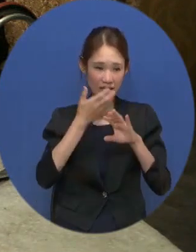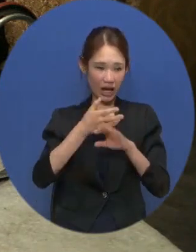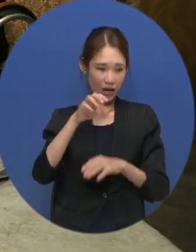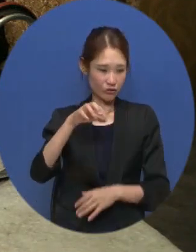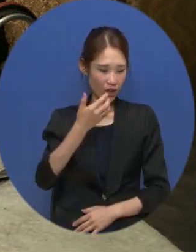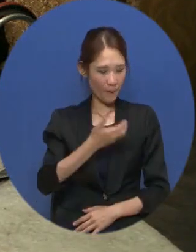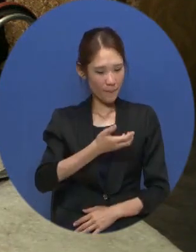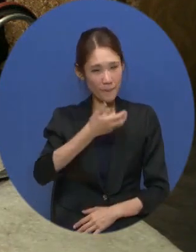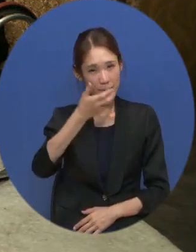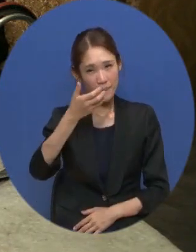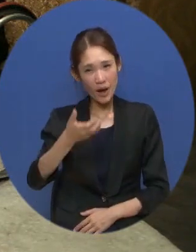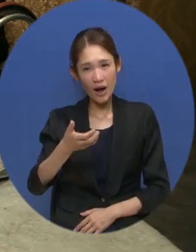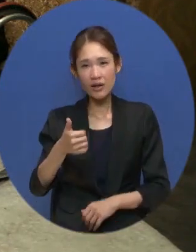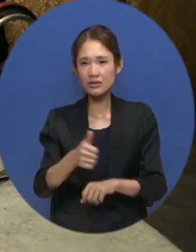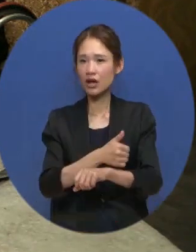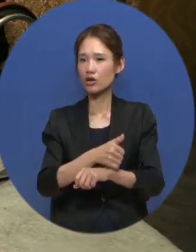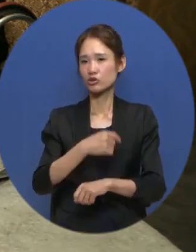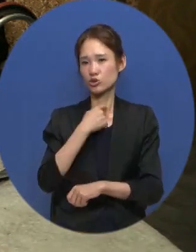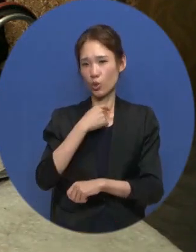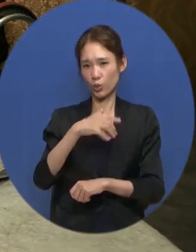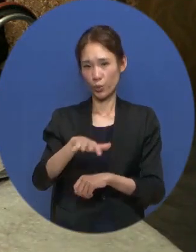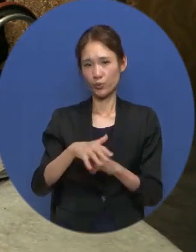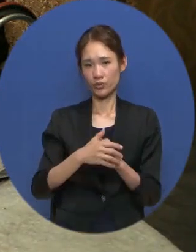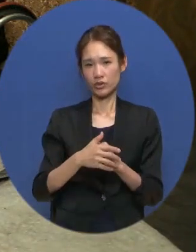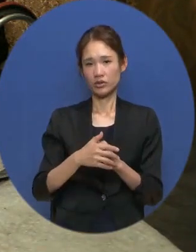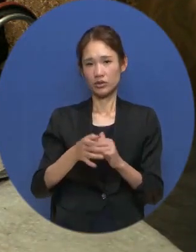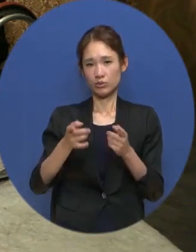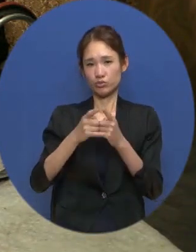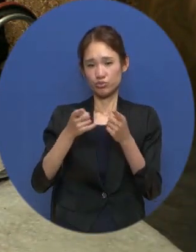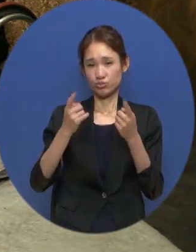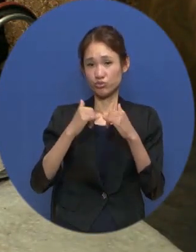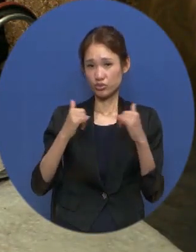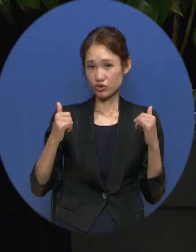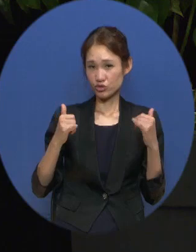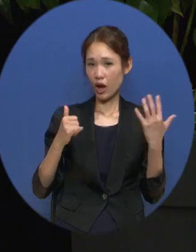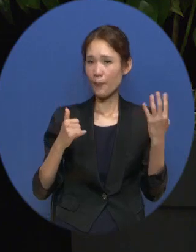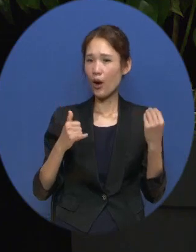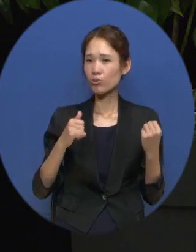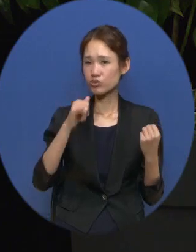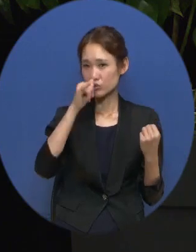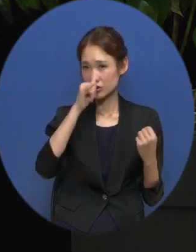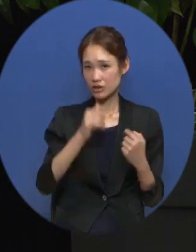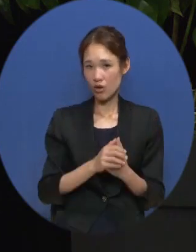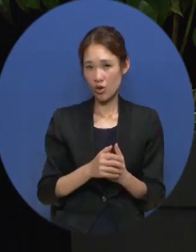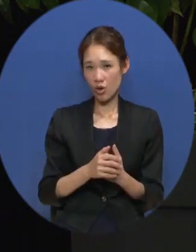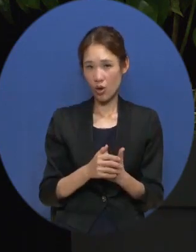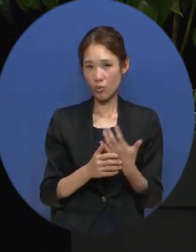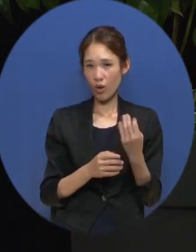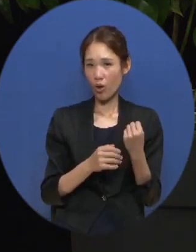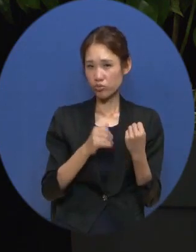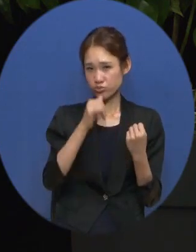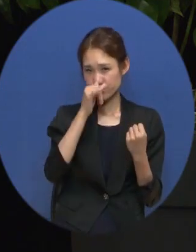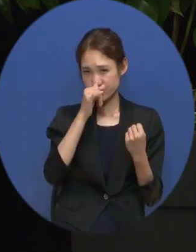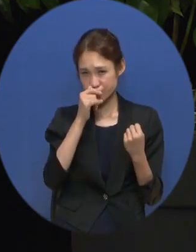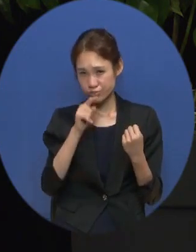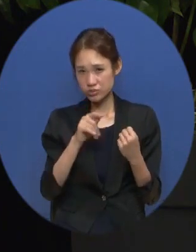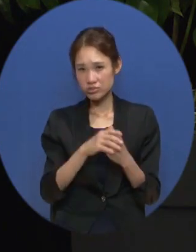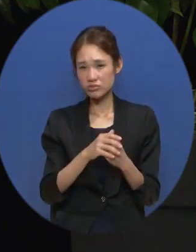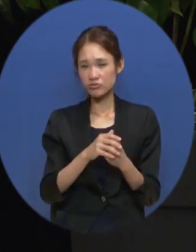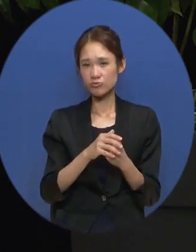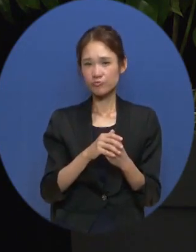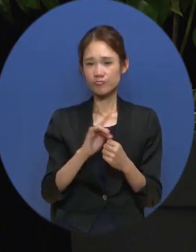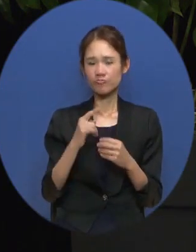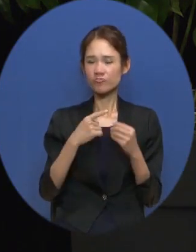한 번도 안 다니고 들어오신 네. 분들도 아, 몇 분 계세요. 예, 예. 몇 분 계신데